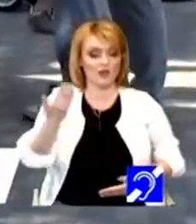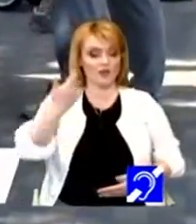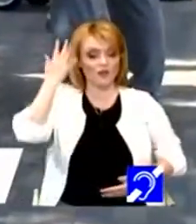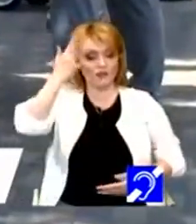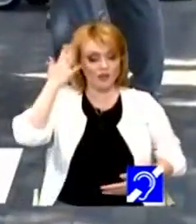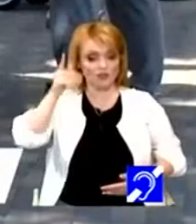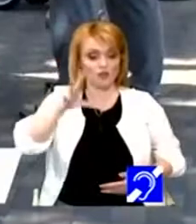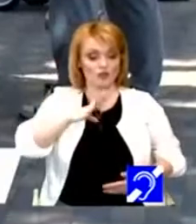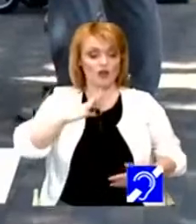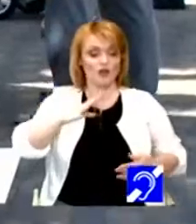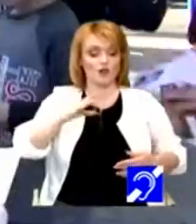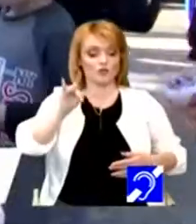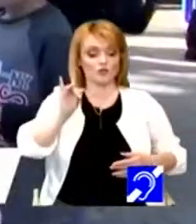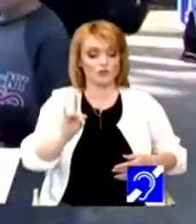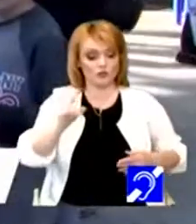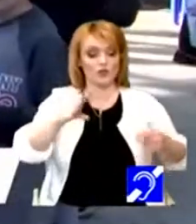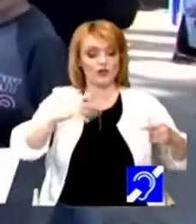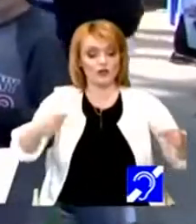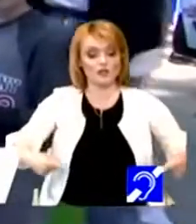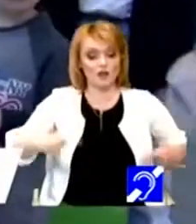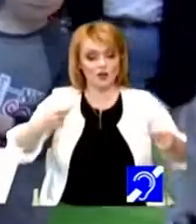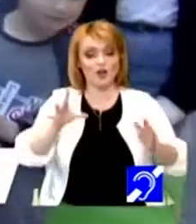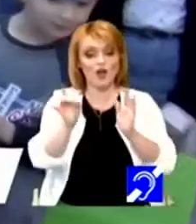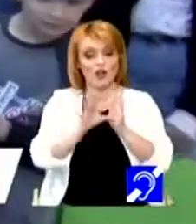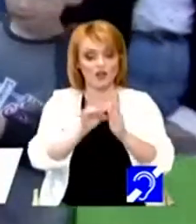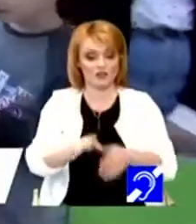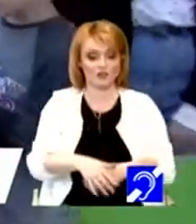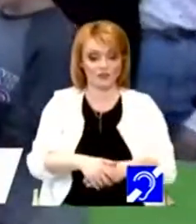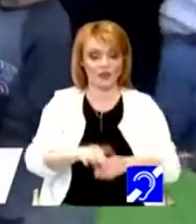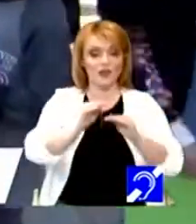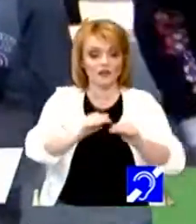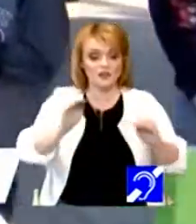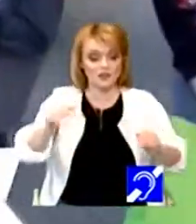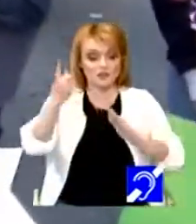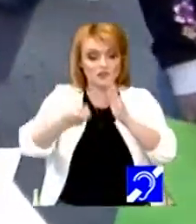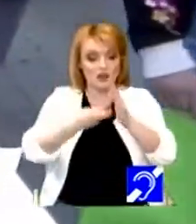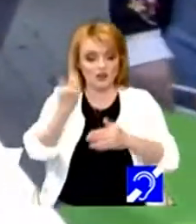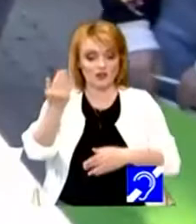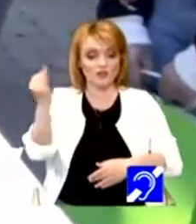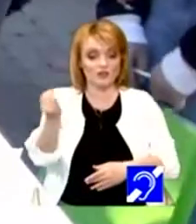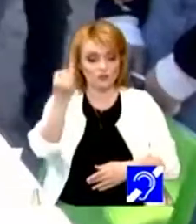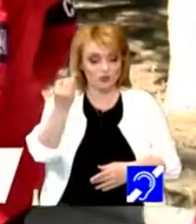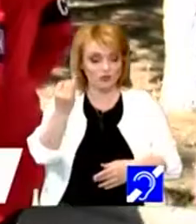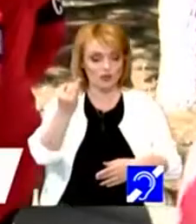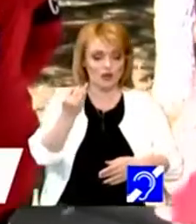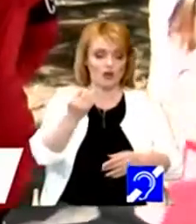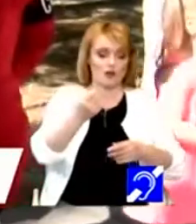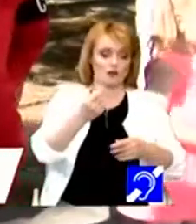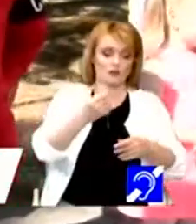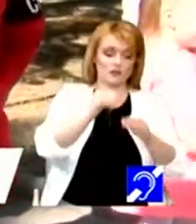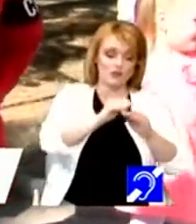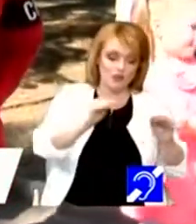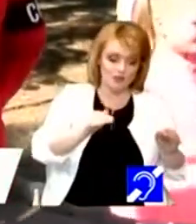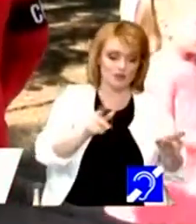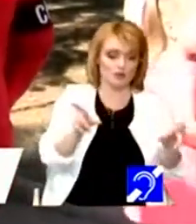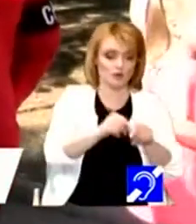Ștefănel este să aibă un scaun cu rotile electric. Impresionați de povestea băiatului, elevii, profesorii și părinții au organizat campania